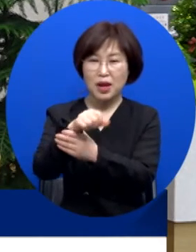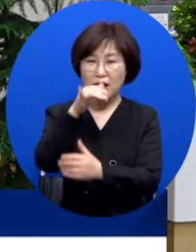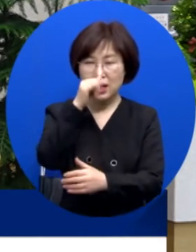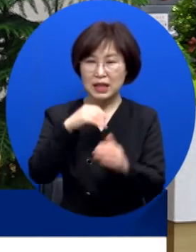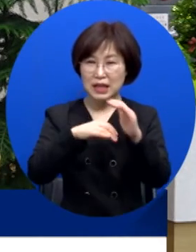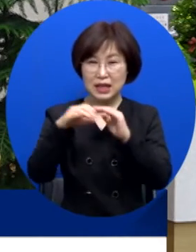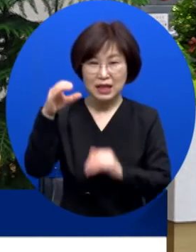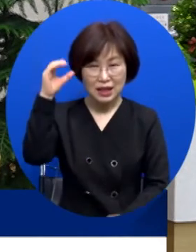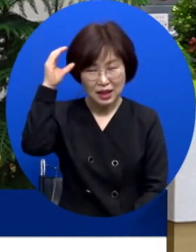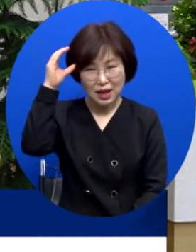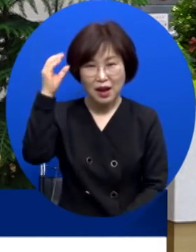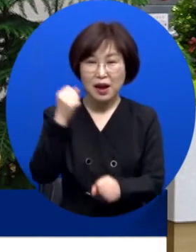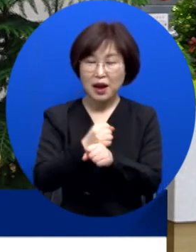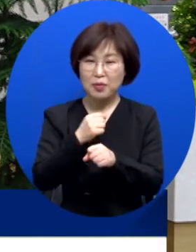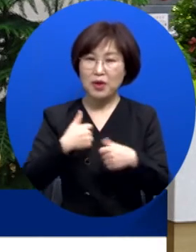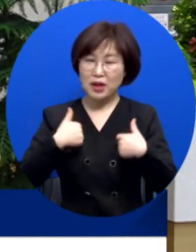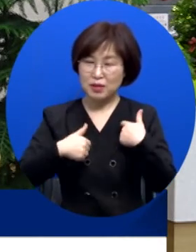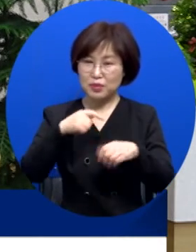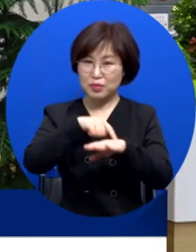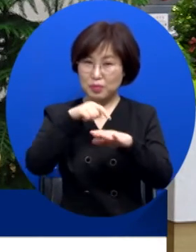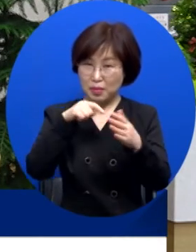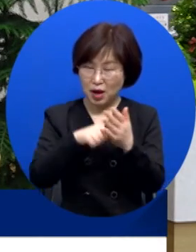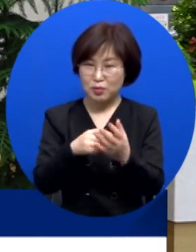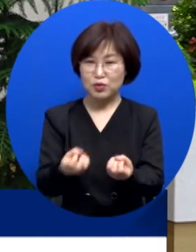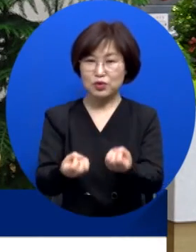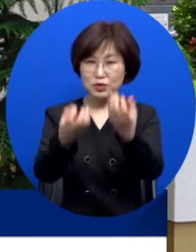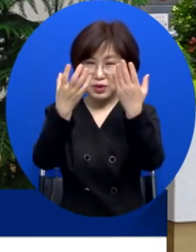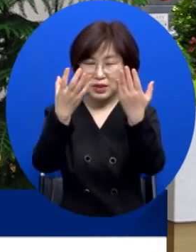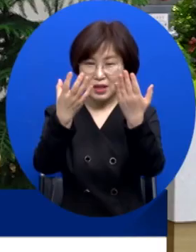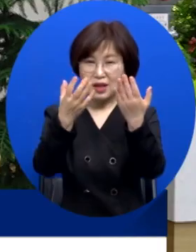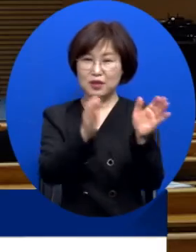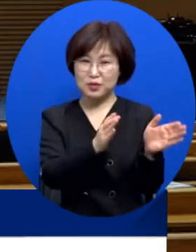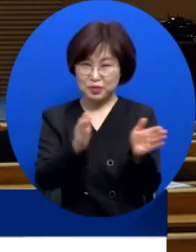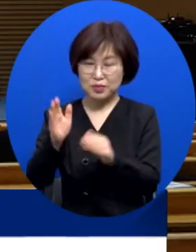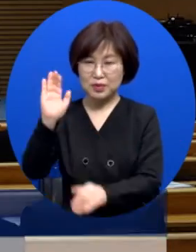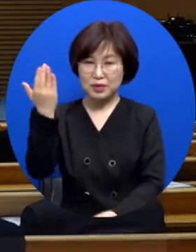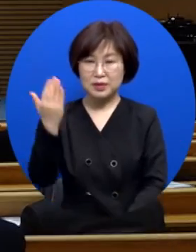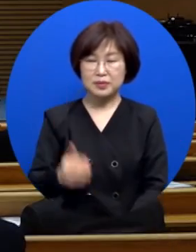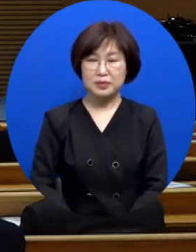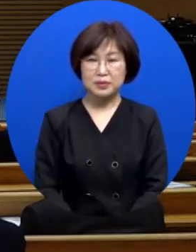기대하면서 오늘 기쁜 마음으로 오늘 비전 더함 축제를 마련했습니다.